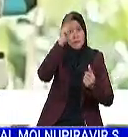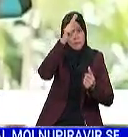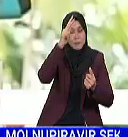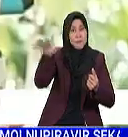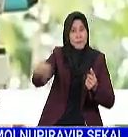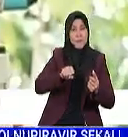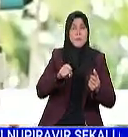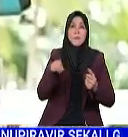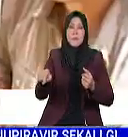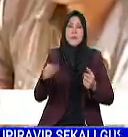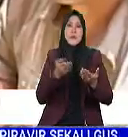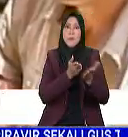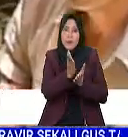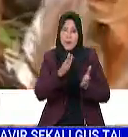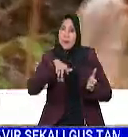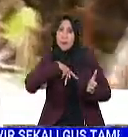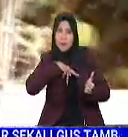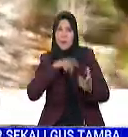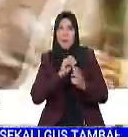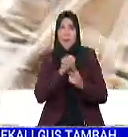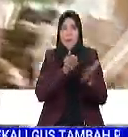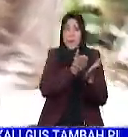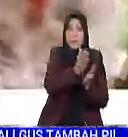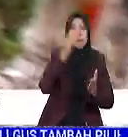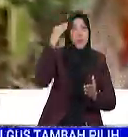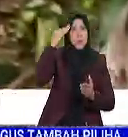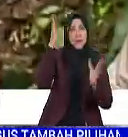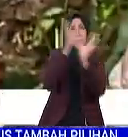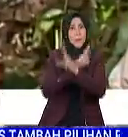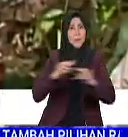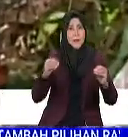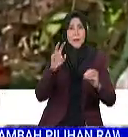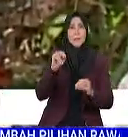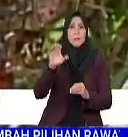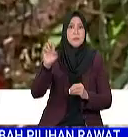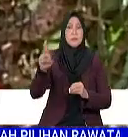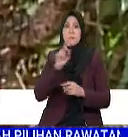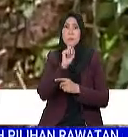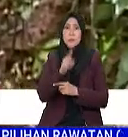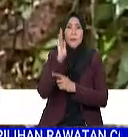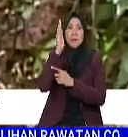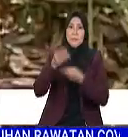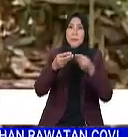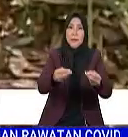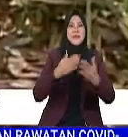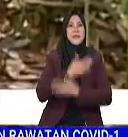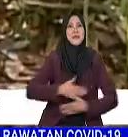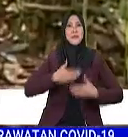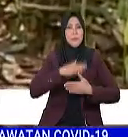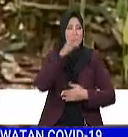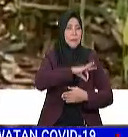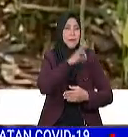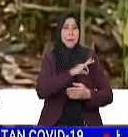sama ada tanah mempunyai hak milik atau tanah hak adat Bumiputera srawa ntri ia pasti akan memberi nikmat dan